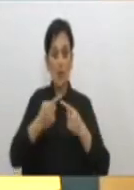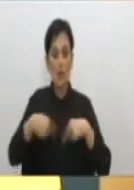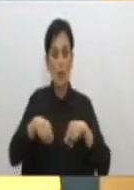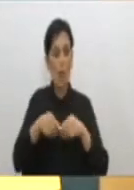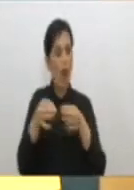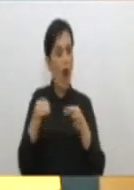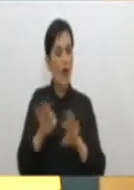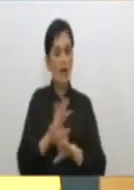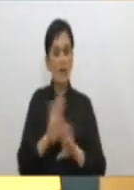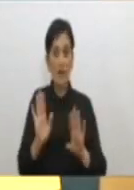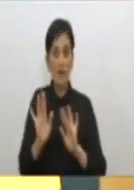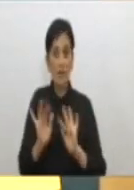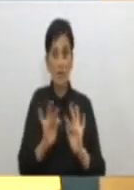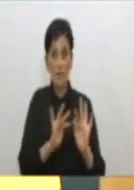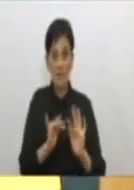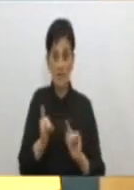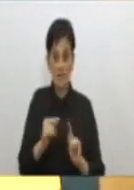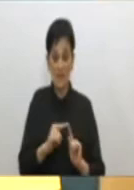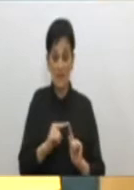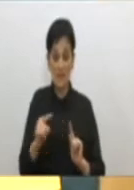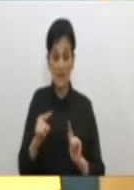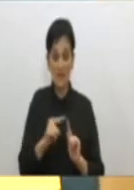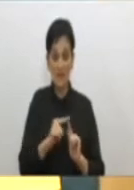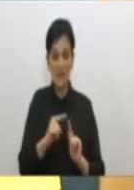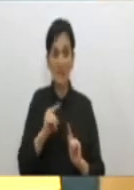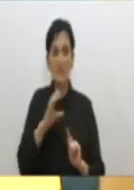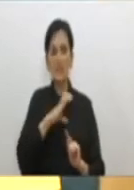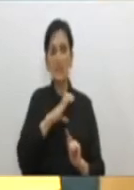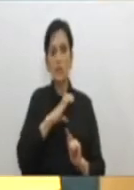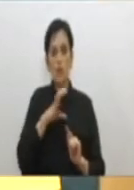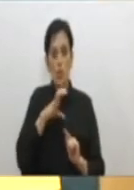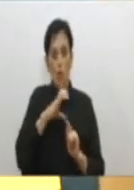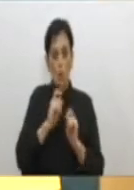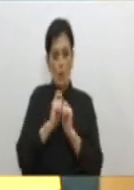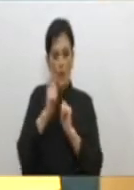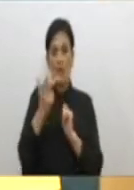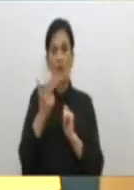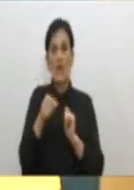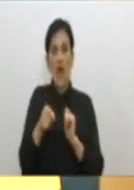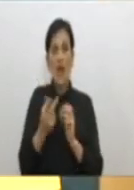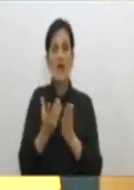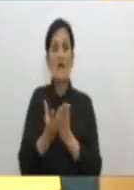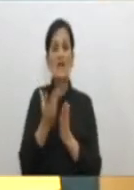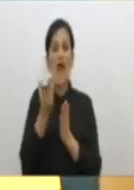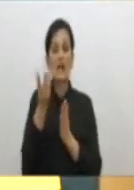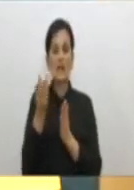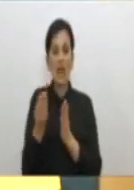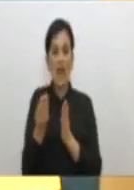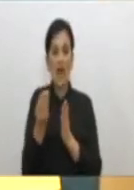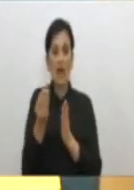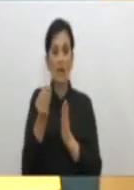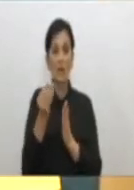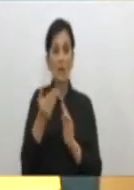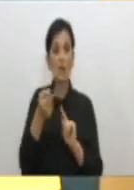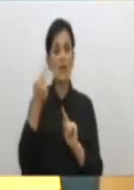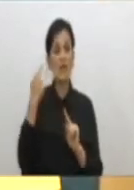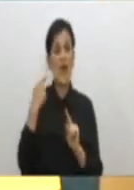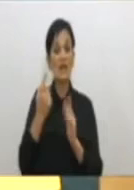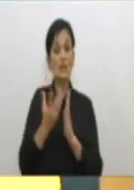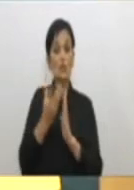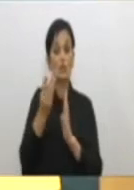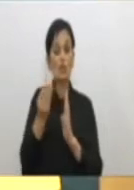თავისუფლდება მიმდინარე გადასახდელის სახით ქონების გადასახადის გადახდისგან და იგი გადაიხდევინება გასული საგადასახადო წლის